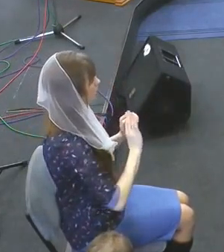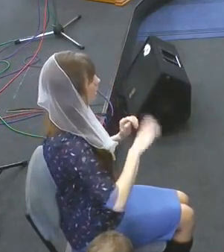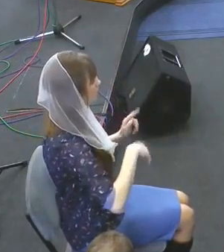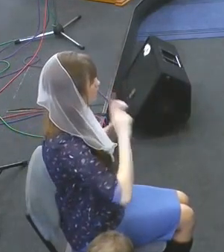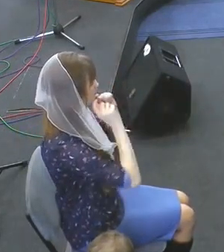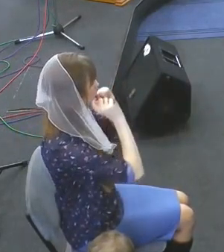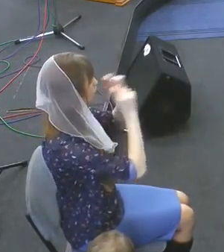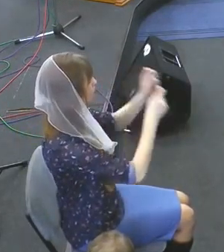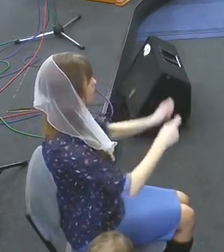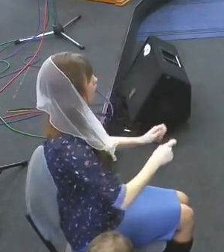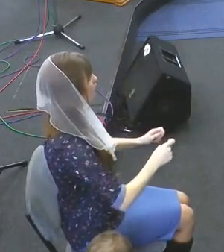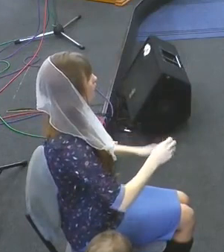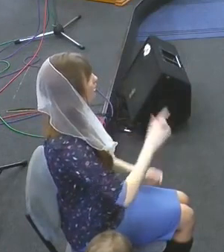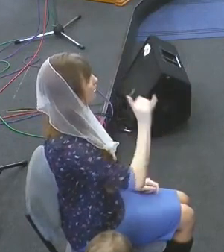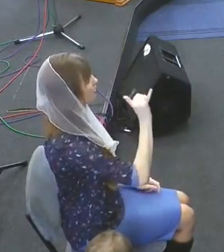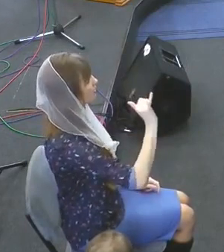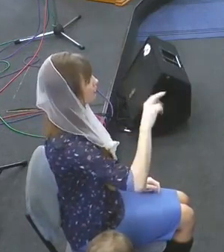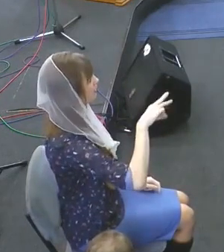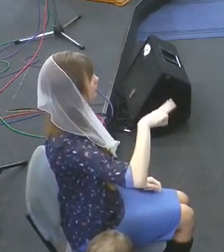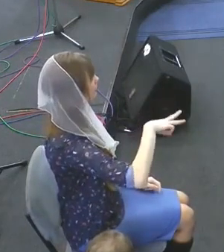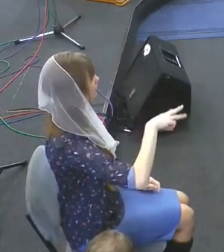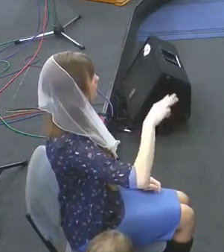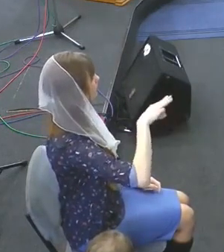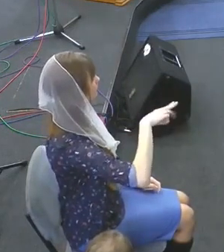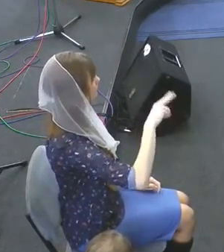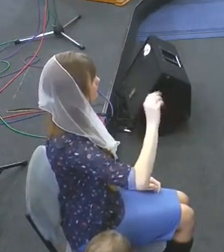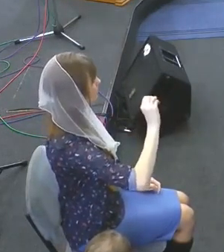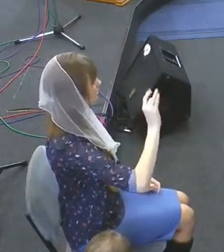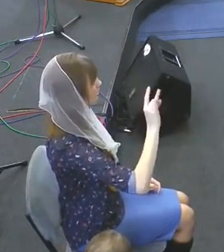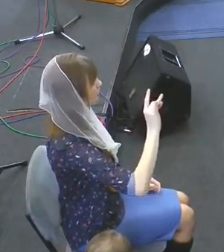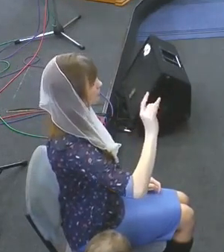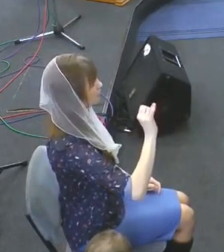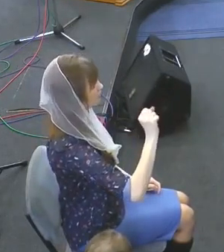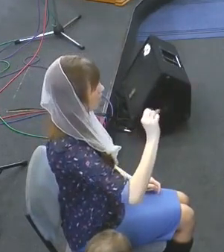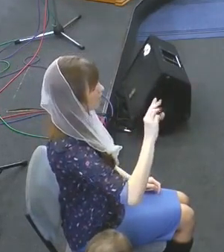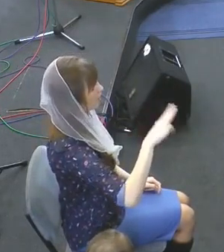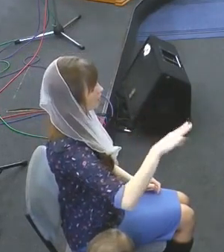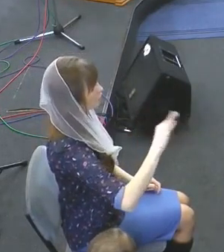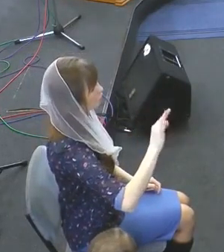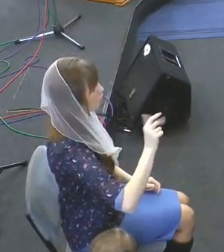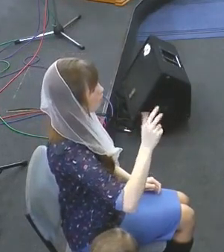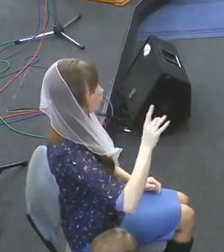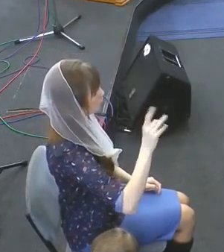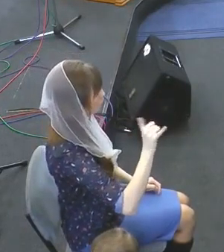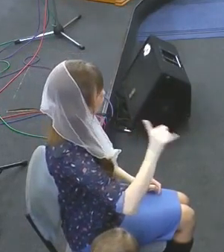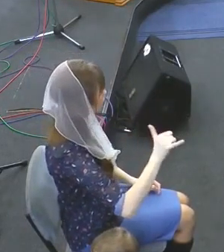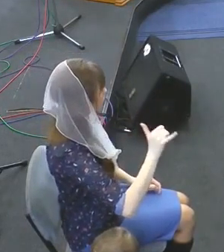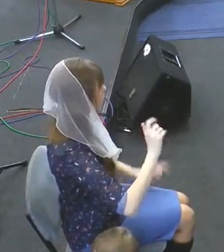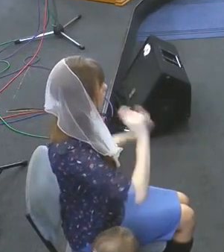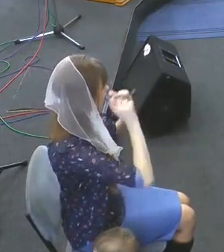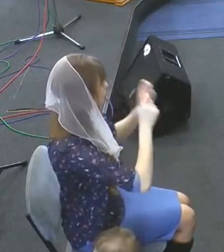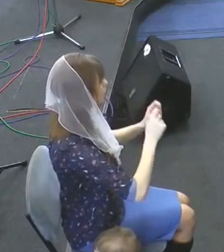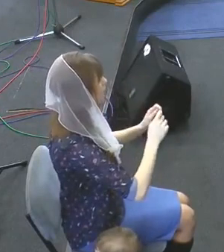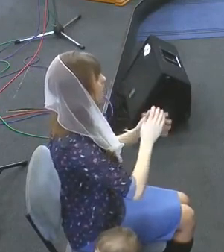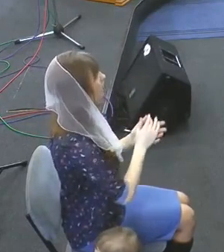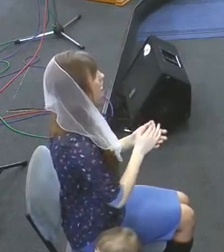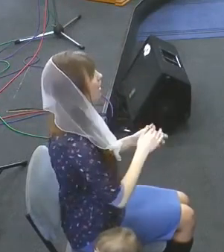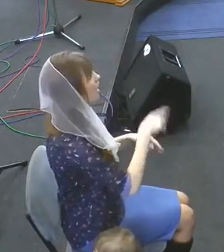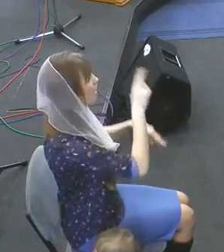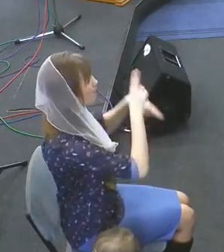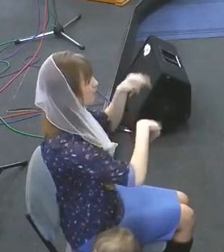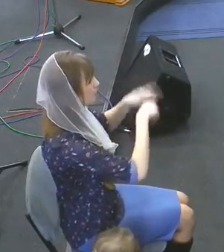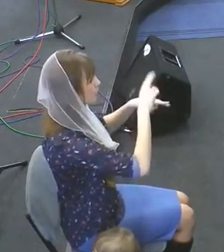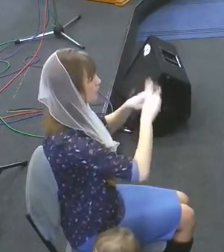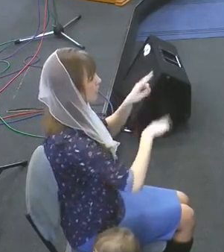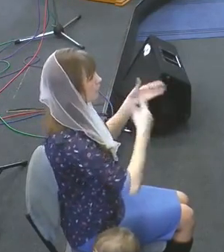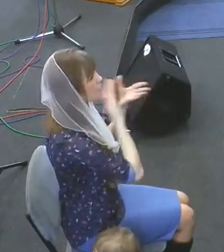Відбудував Самарію, відбудував храм, коли всі приходили і дивувались тому будівництву. А як він